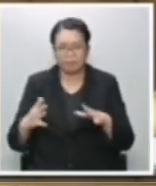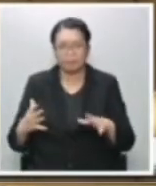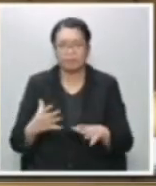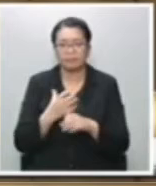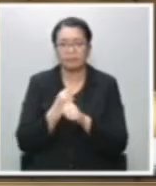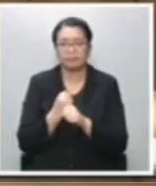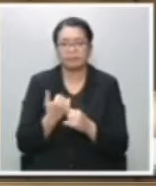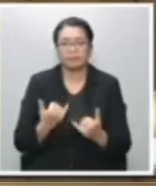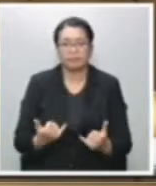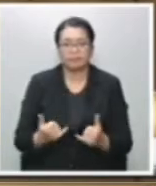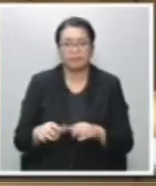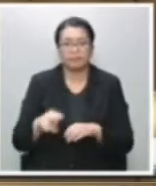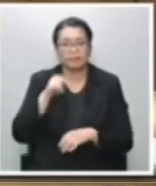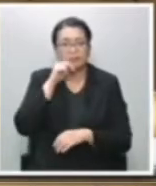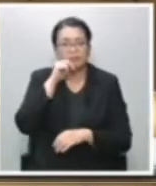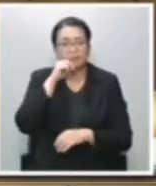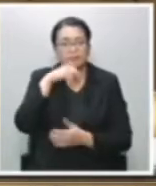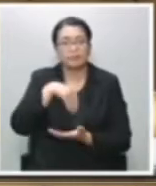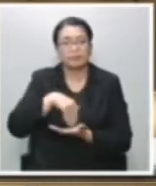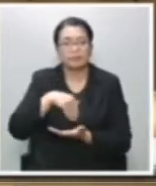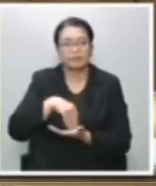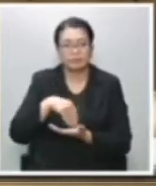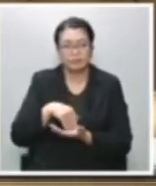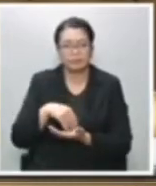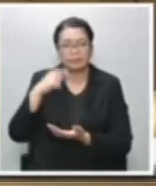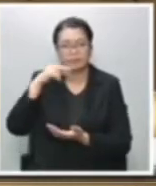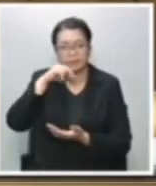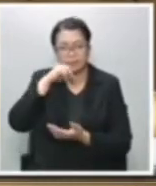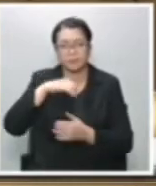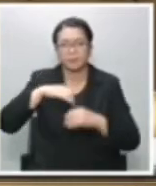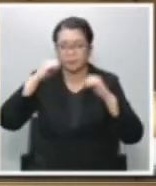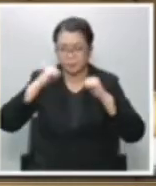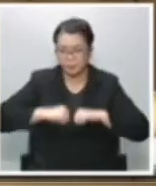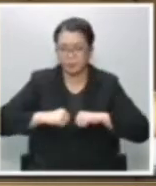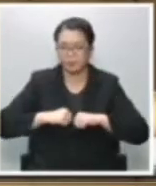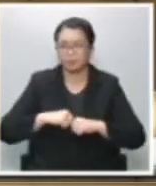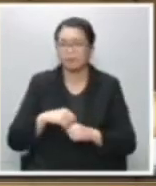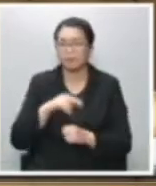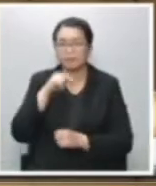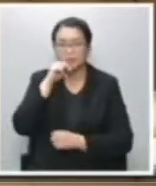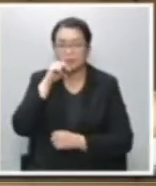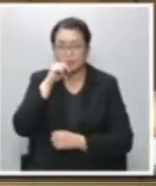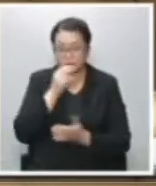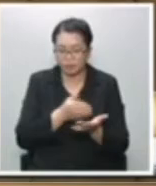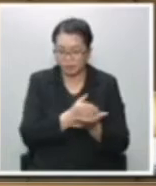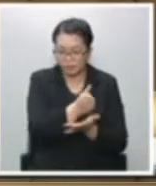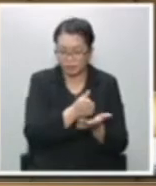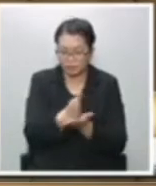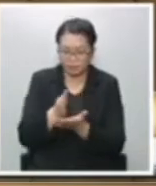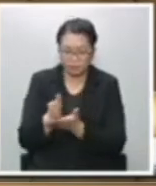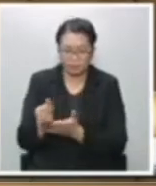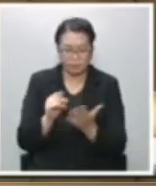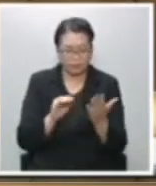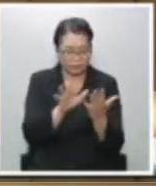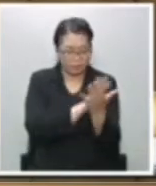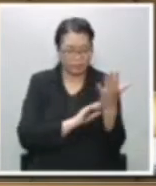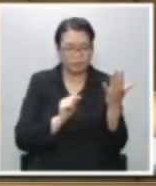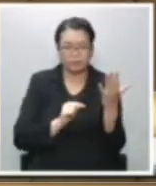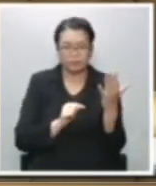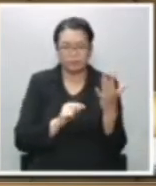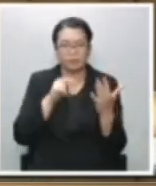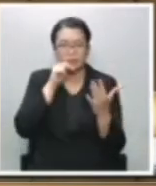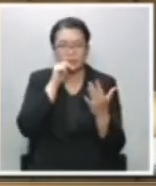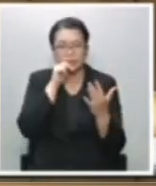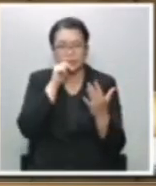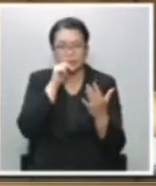นี้การประปาส่วนภูมิภาคยืนยันว่าการประปาทุกสาขาของการประปาส่วนภูมิภาคสามารถส่งน้